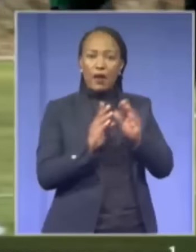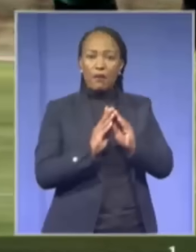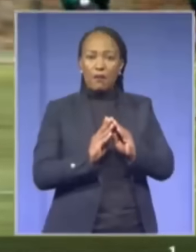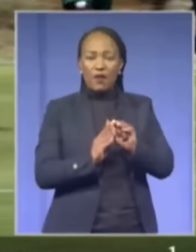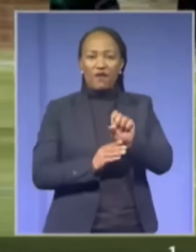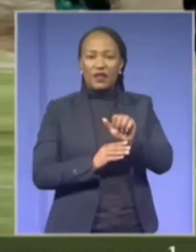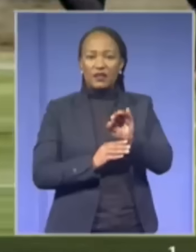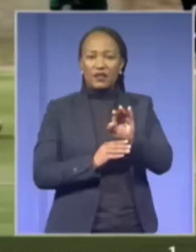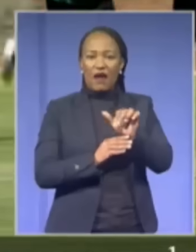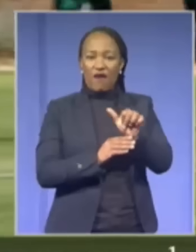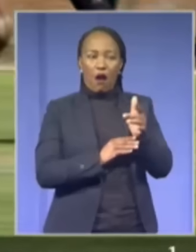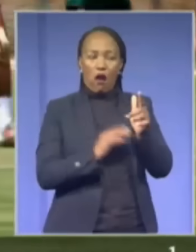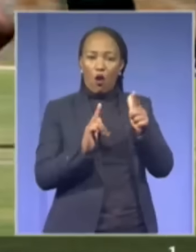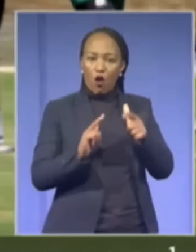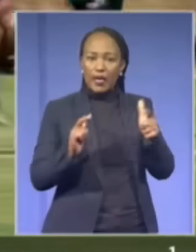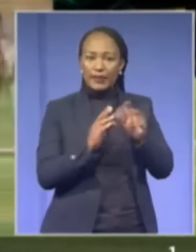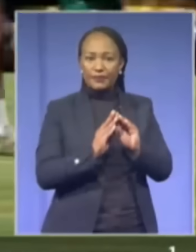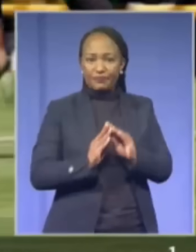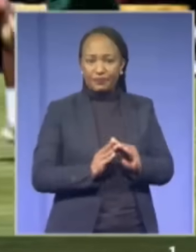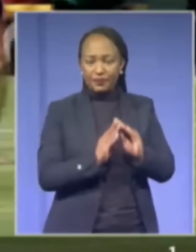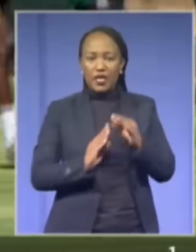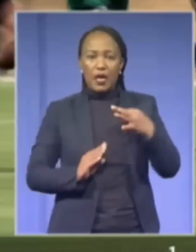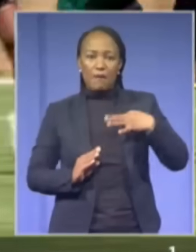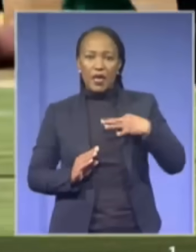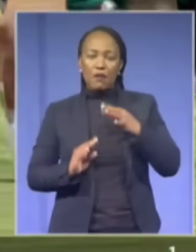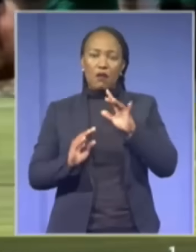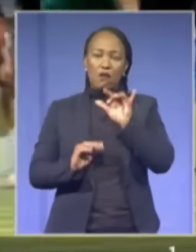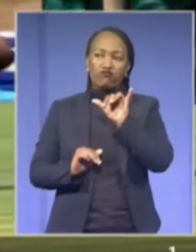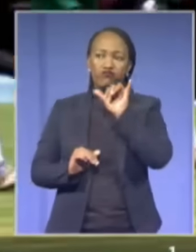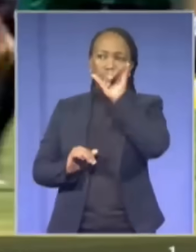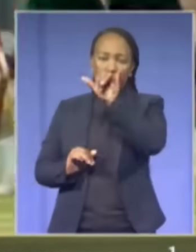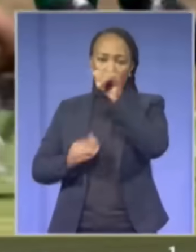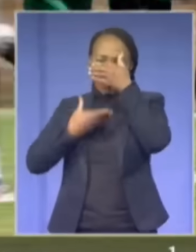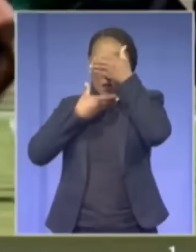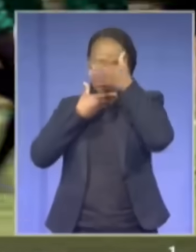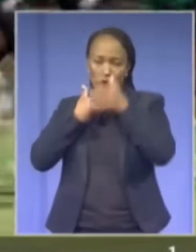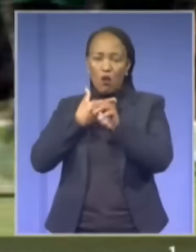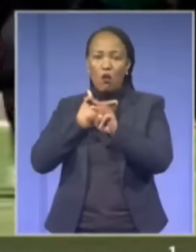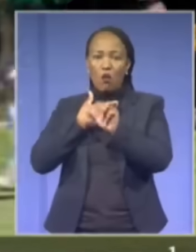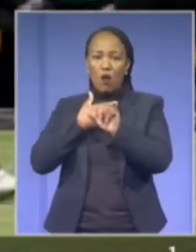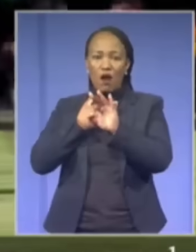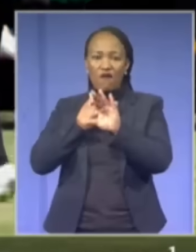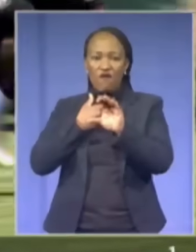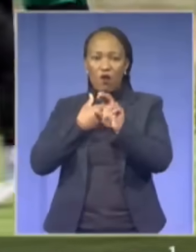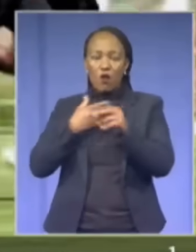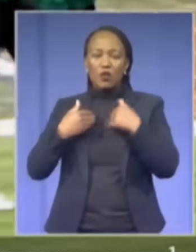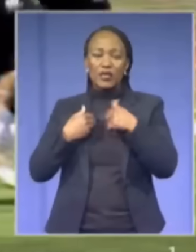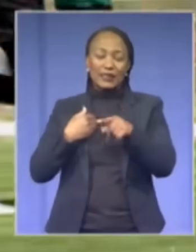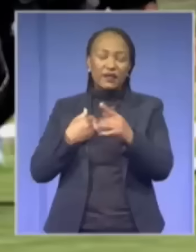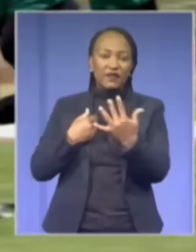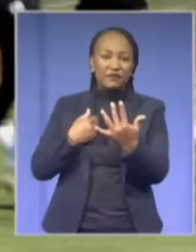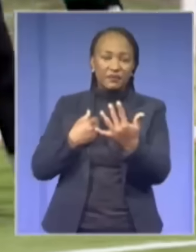ka Johannesburg le gono. Banyana ba goregile ka Morocco pijana bekeng ye go tsenela tournament ya WAFCON yeo e thomago ka la 5